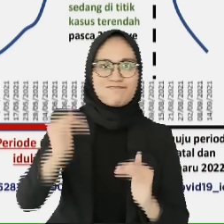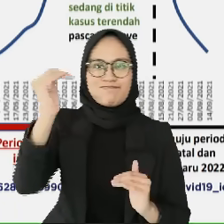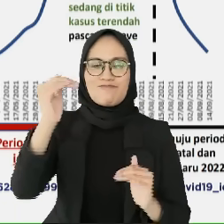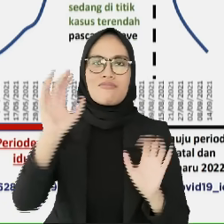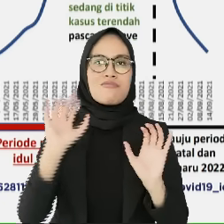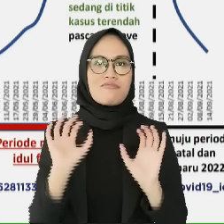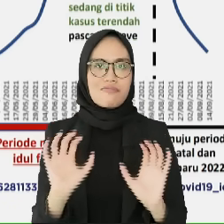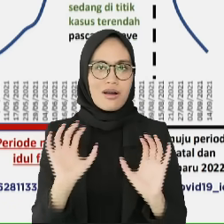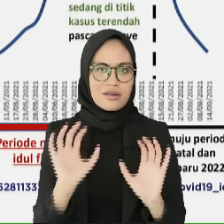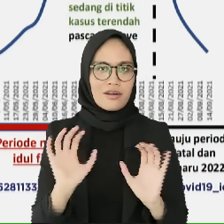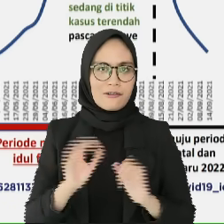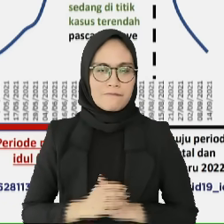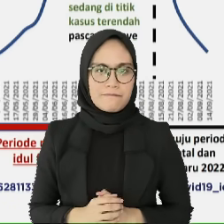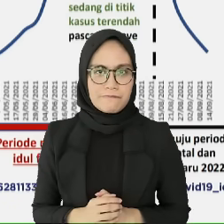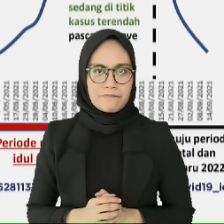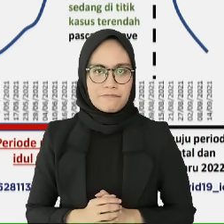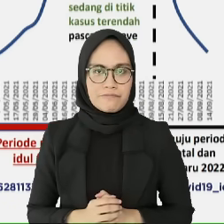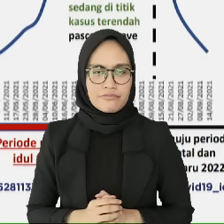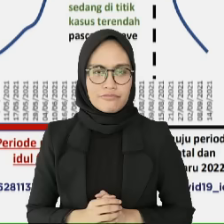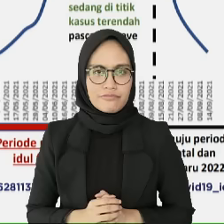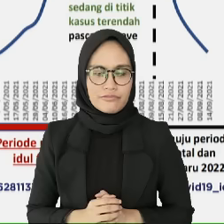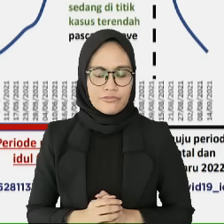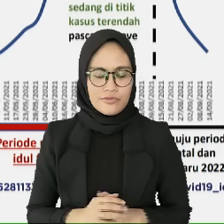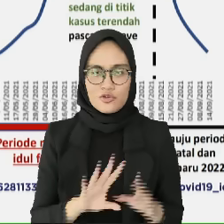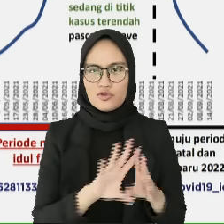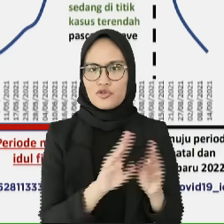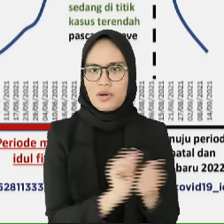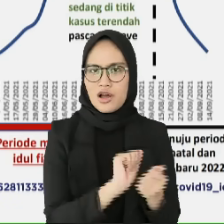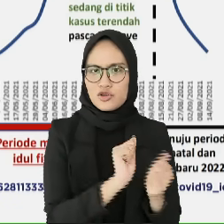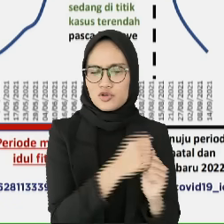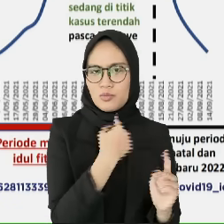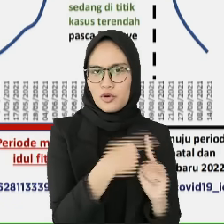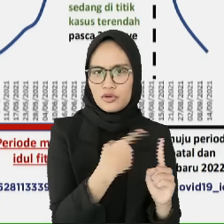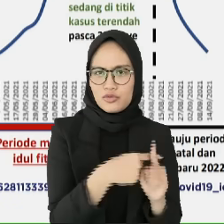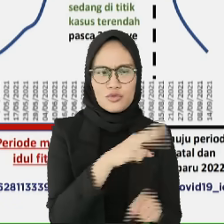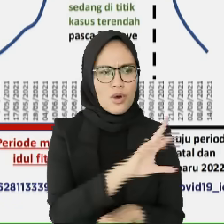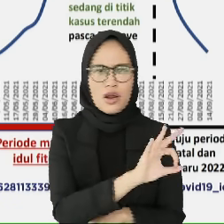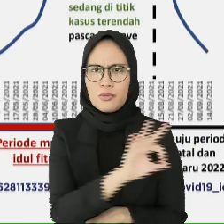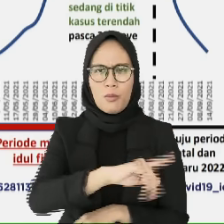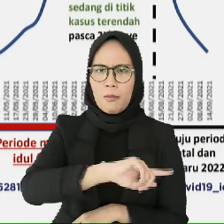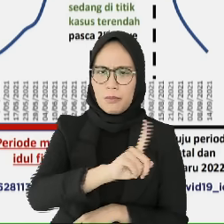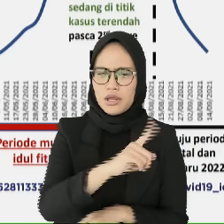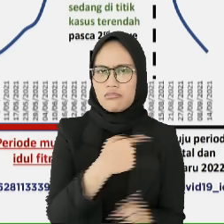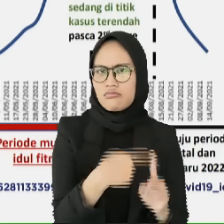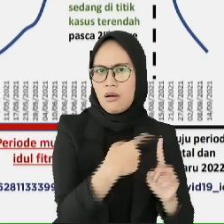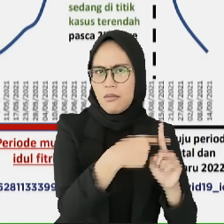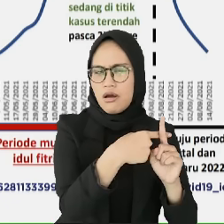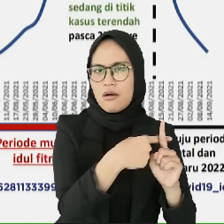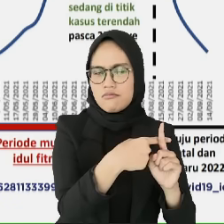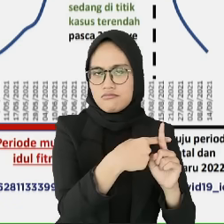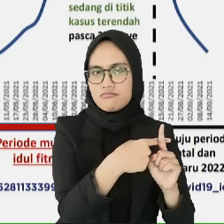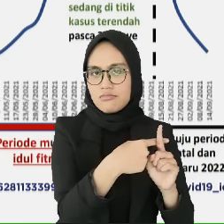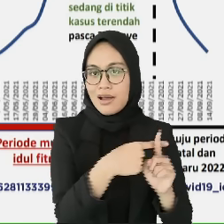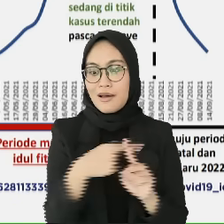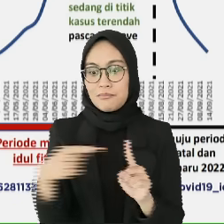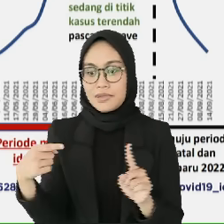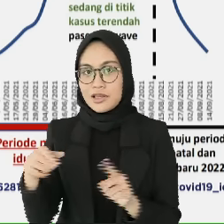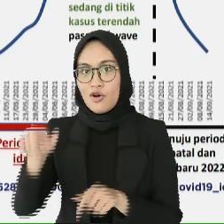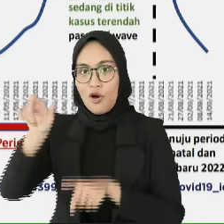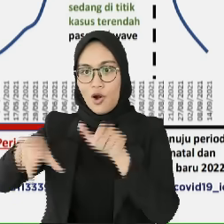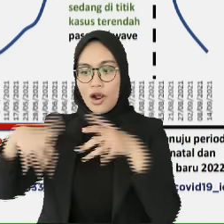di mana kasus positif bertambah 2.577 kasus, sedangkan kesembuhan